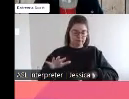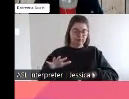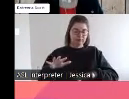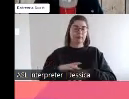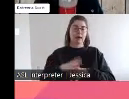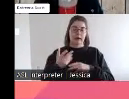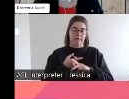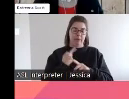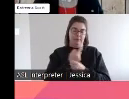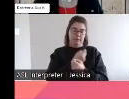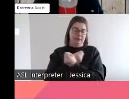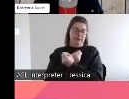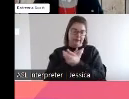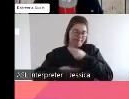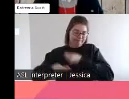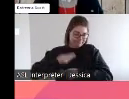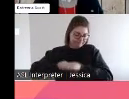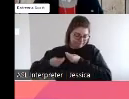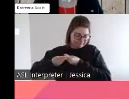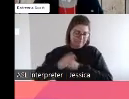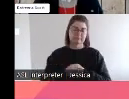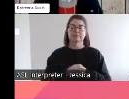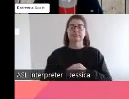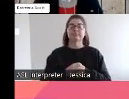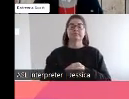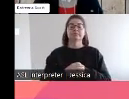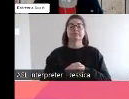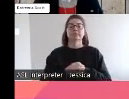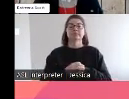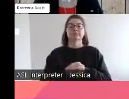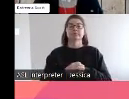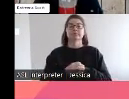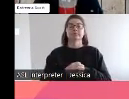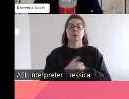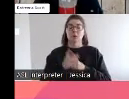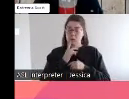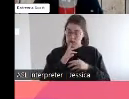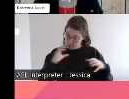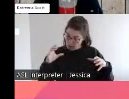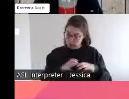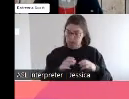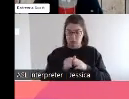Nous reconnaissons aussi que de nombreuses personnes noires ont été